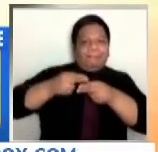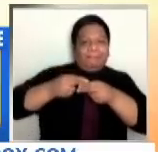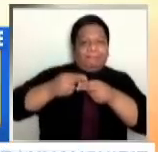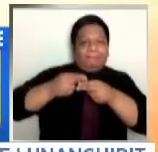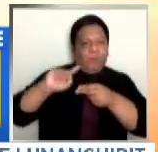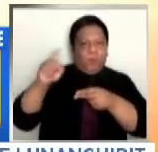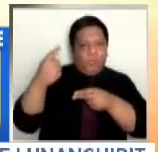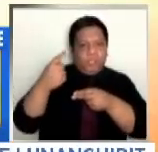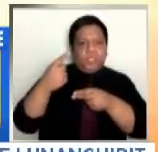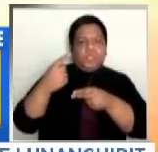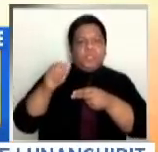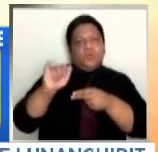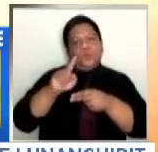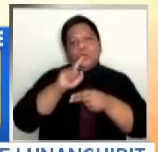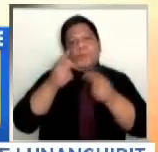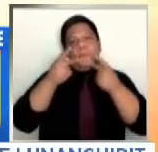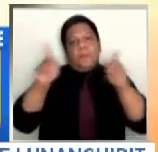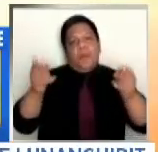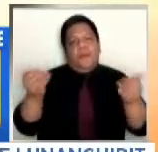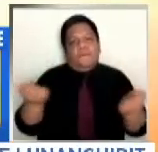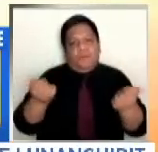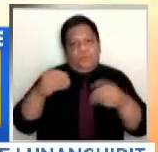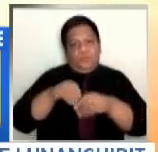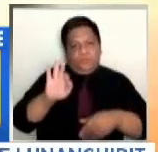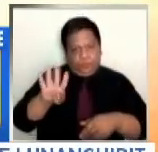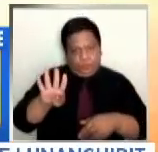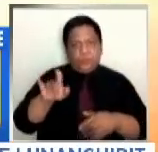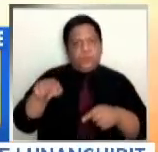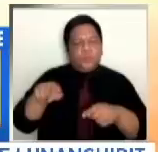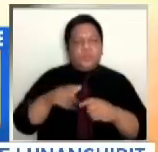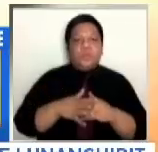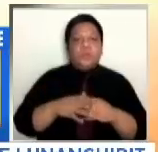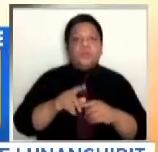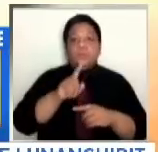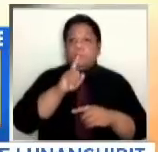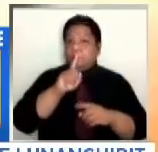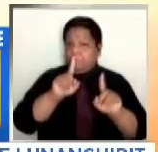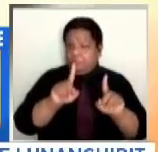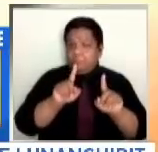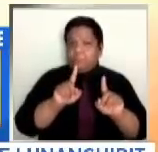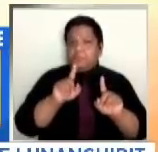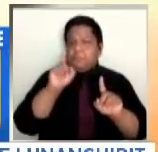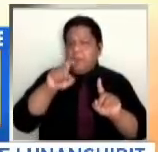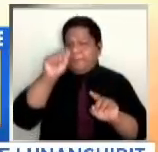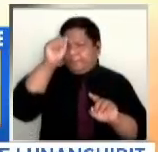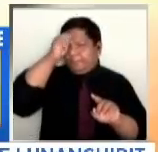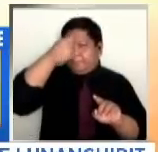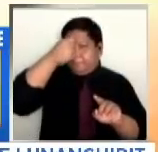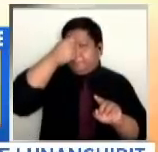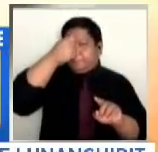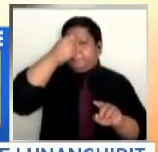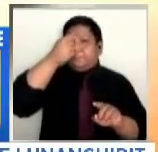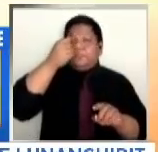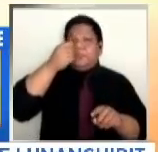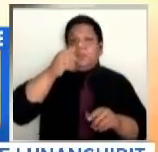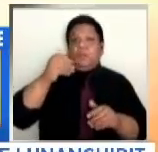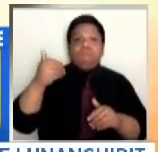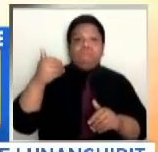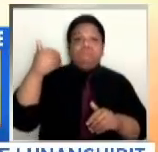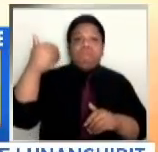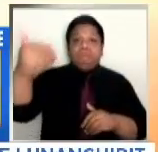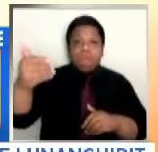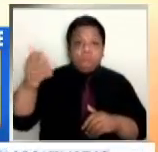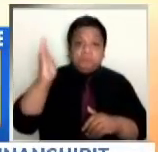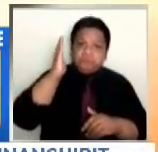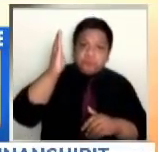publicly available sa Facebook. However, we have to bear in mind na in the near future, merong